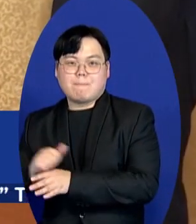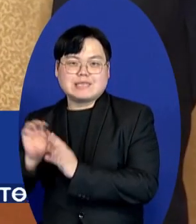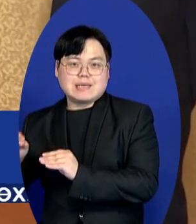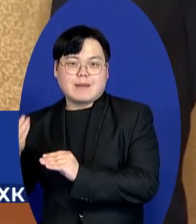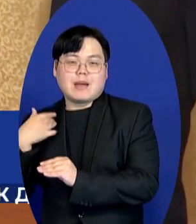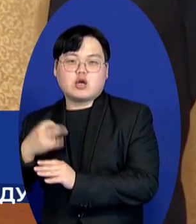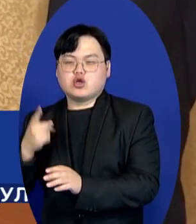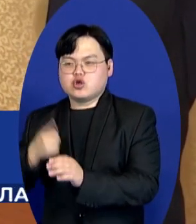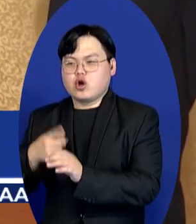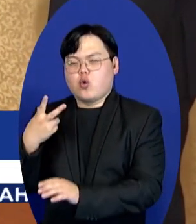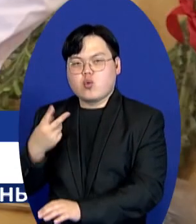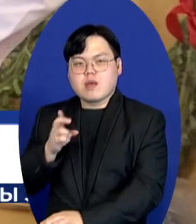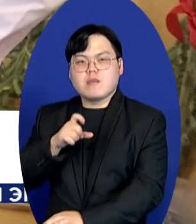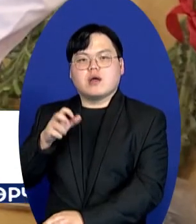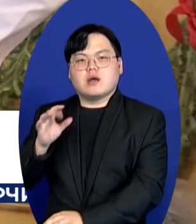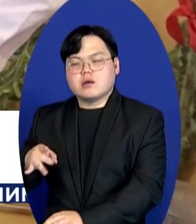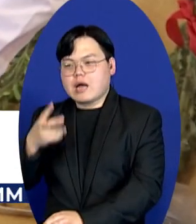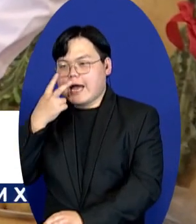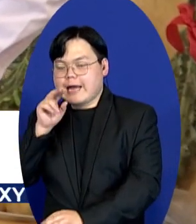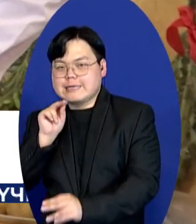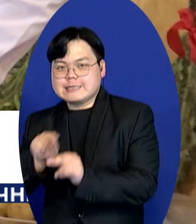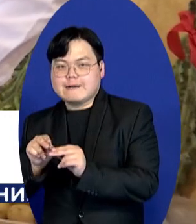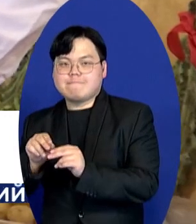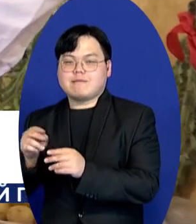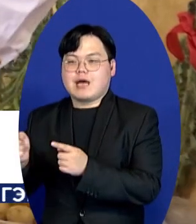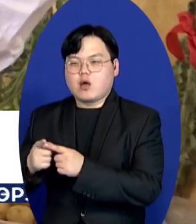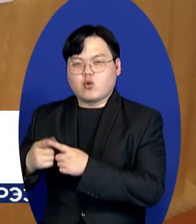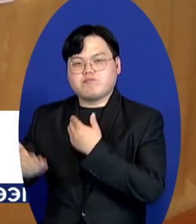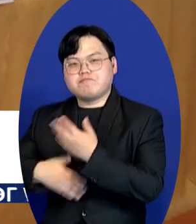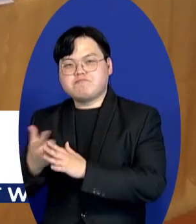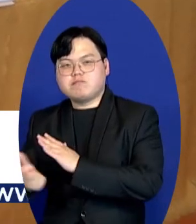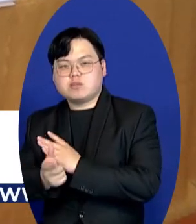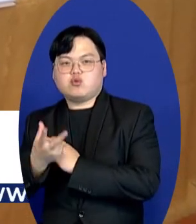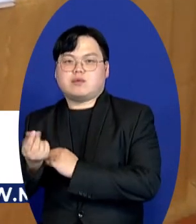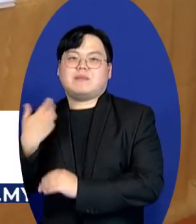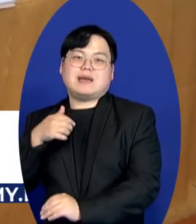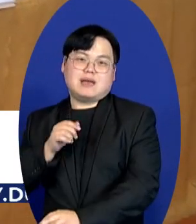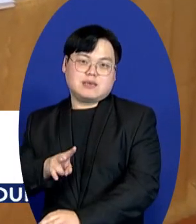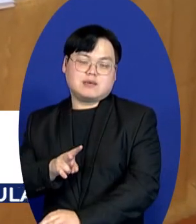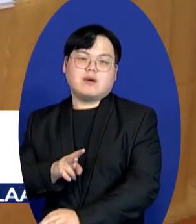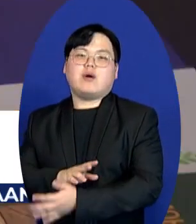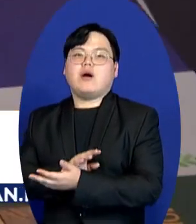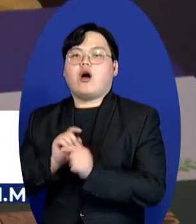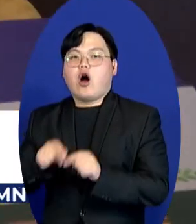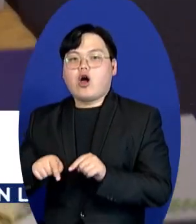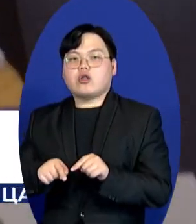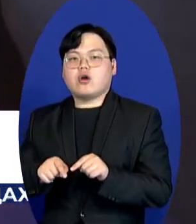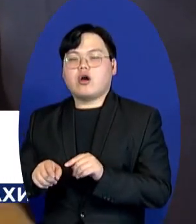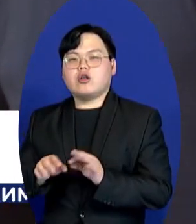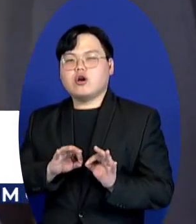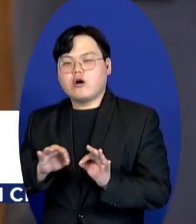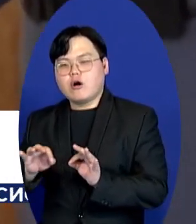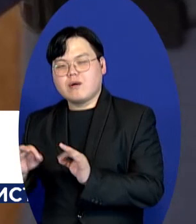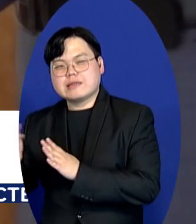асуудал дээр бодлогоор анхаарч, намын төв хоронд тухайлж хариуцсан нарийн бичгийн дарга хүртэл байсныг хэлж байна. Харин энэ хичээлийн жилийнс эхлэн олон жилийн